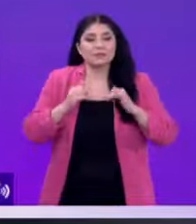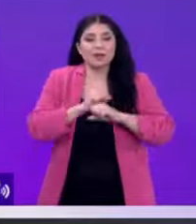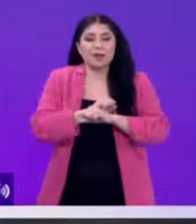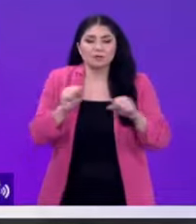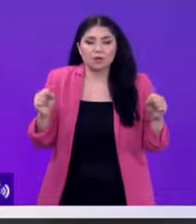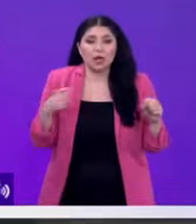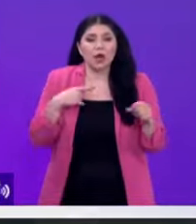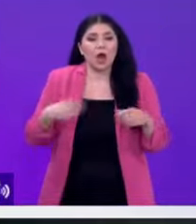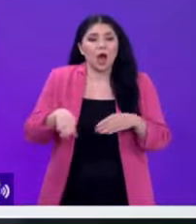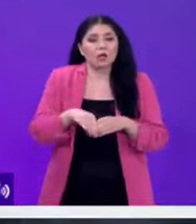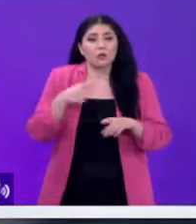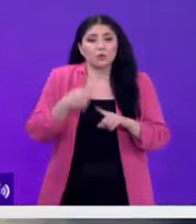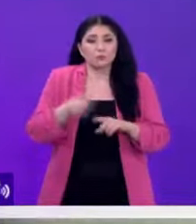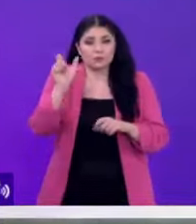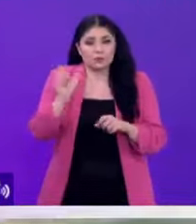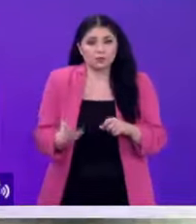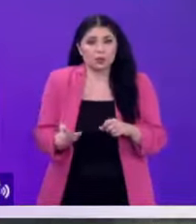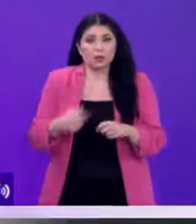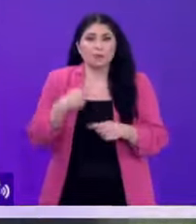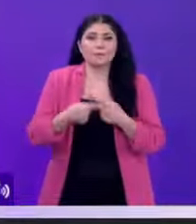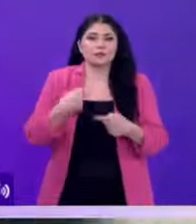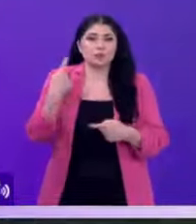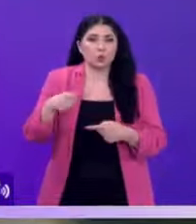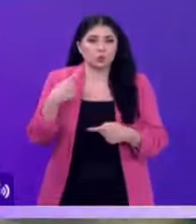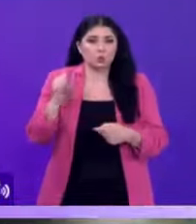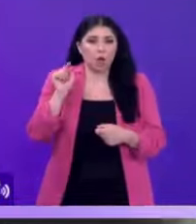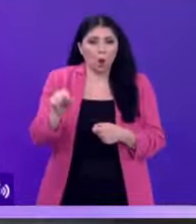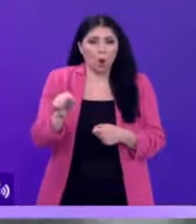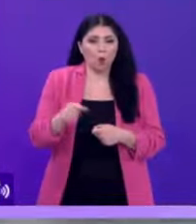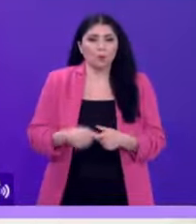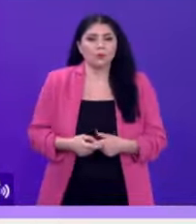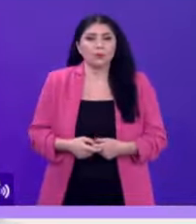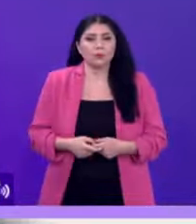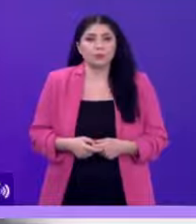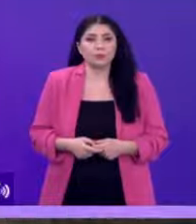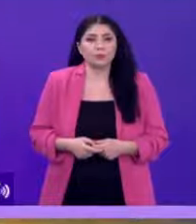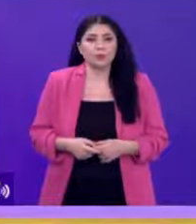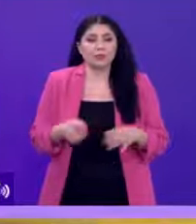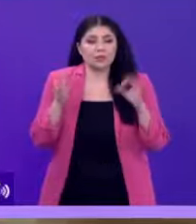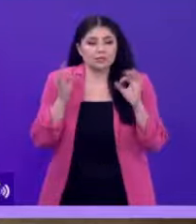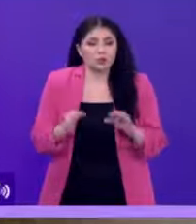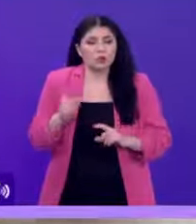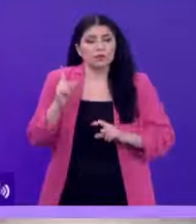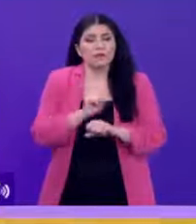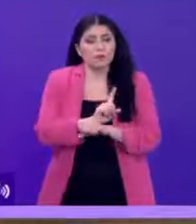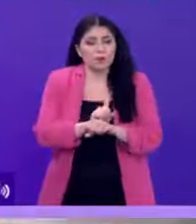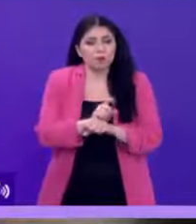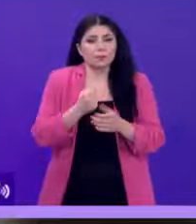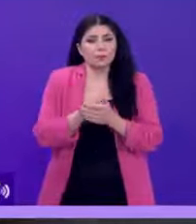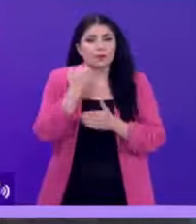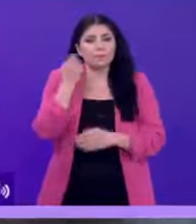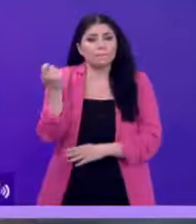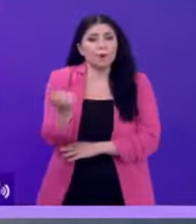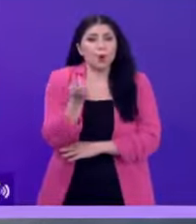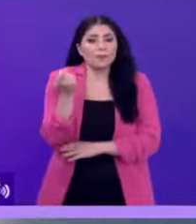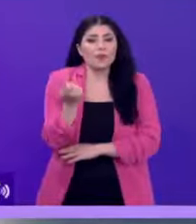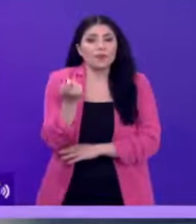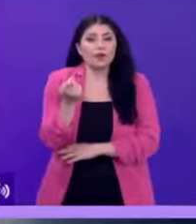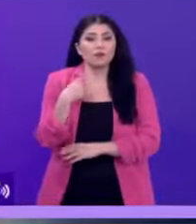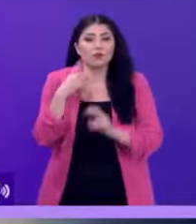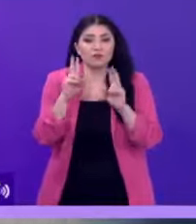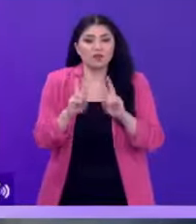angajați și clienți, iată, peste 100 acolo în interior. Cu siguranță că va mai dura până când pompierii o să